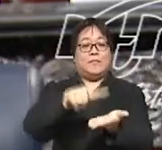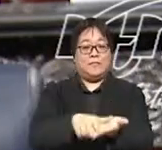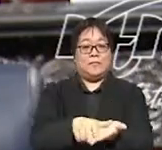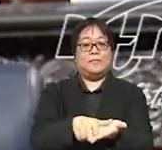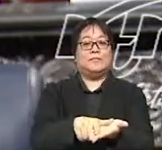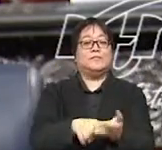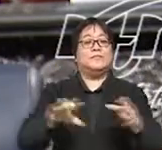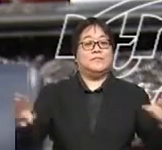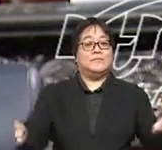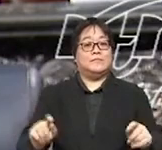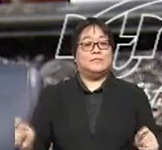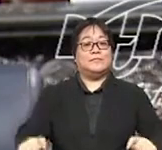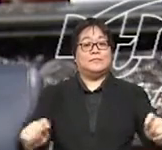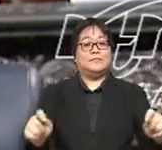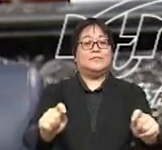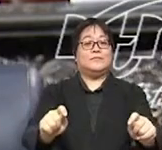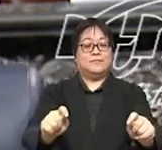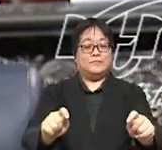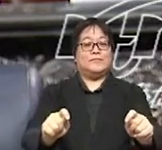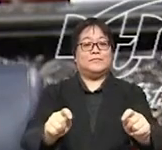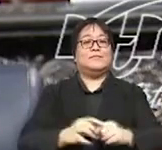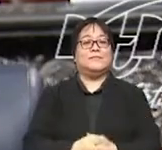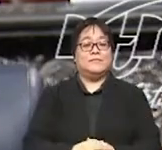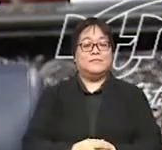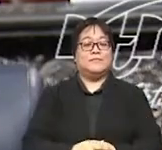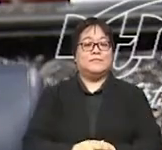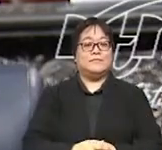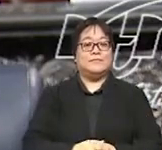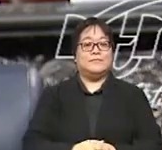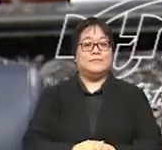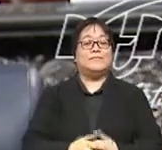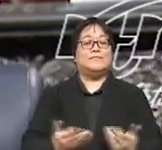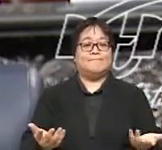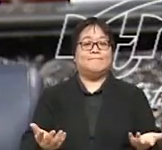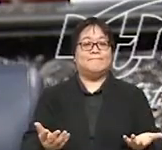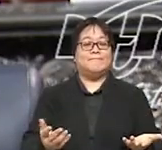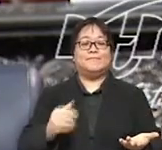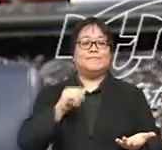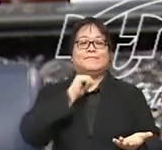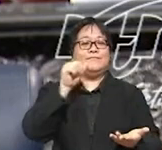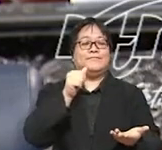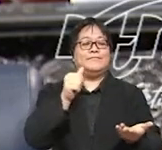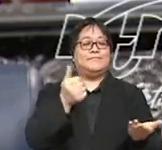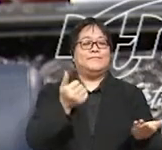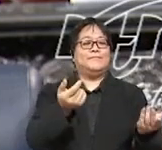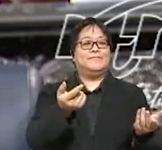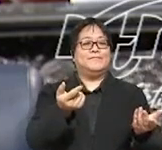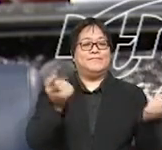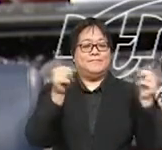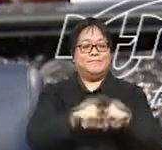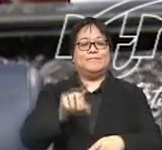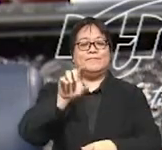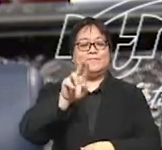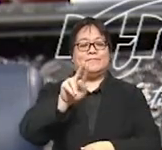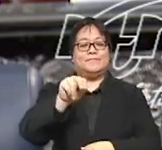kita akan buat dan tindakan yang kita akan ambil ini akan tidak akan menyebabkan Stess say